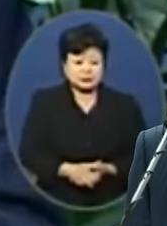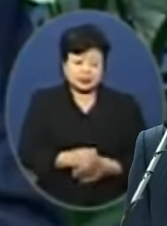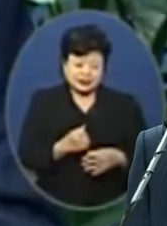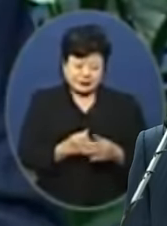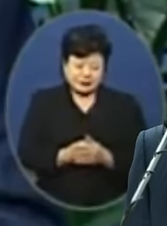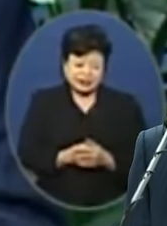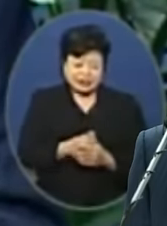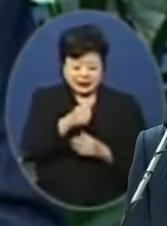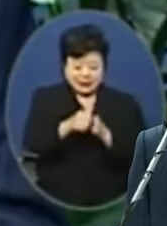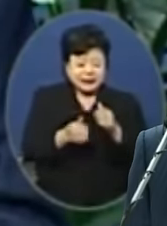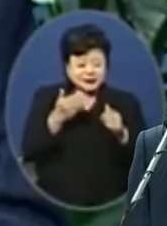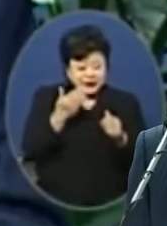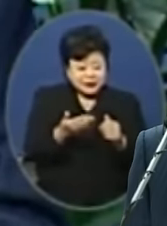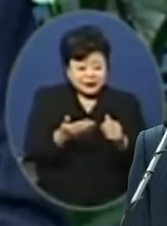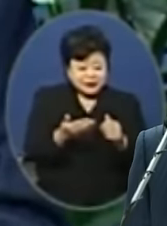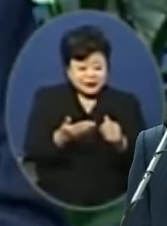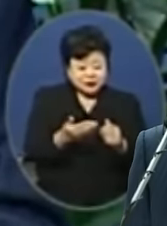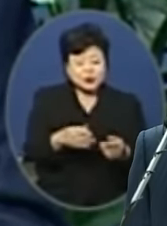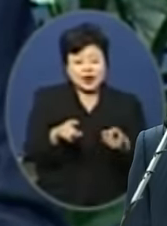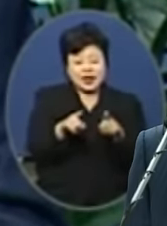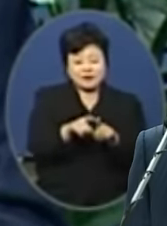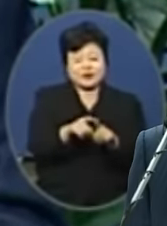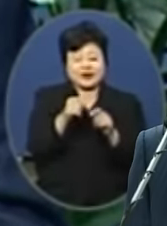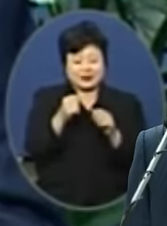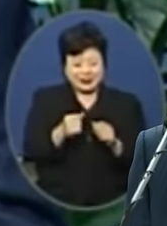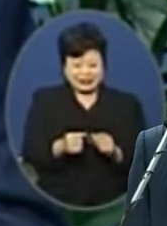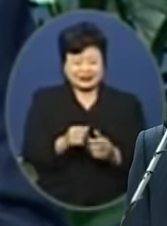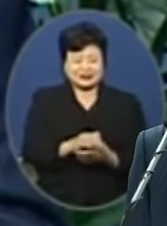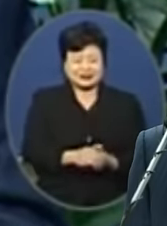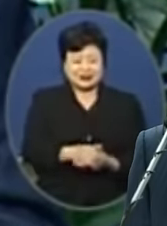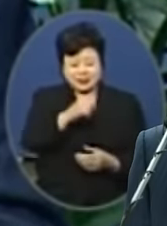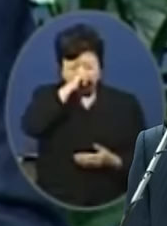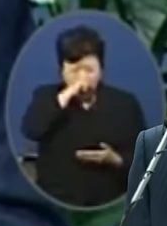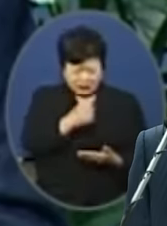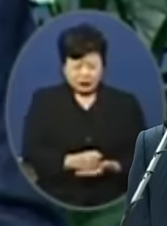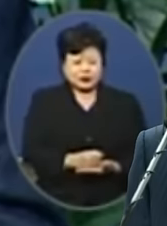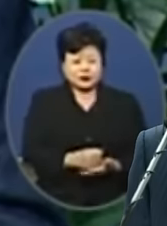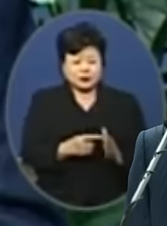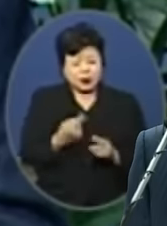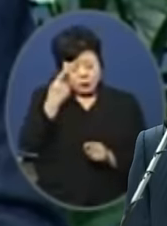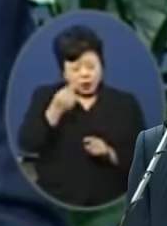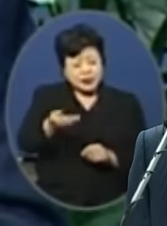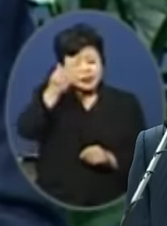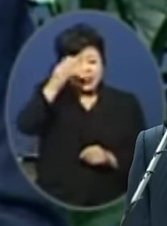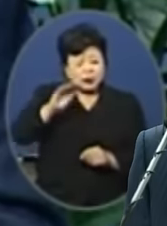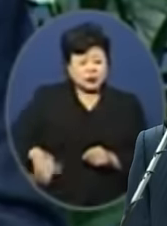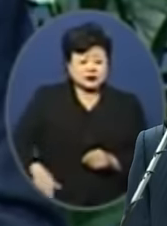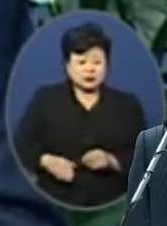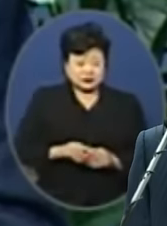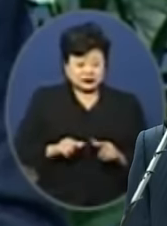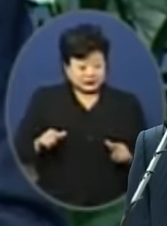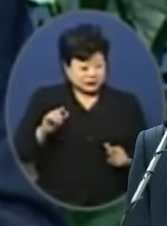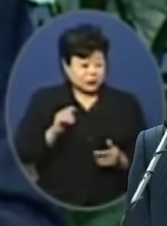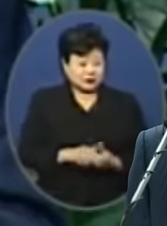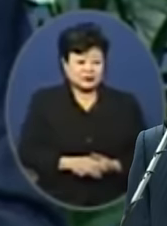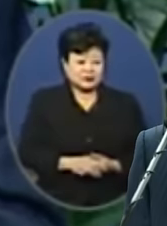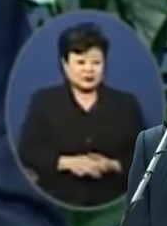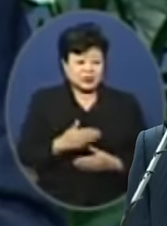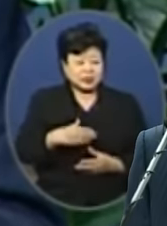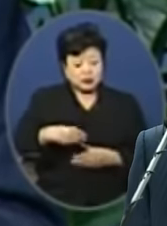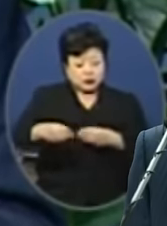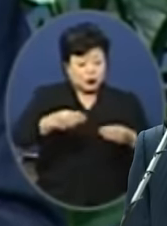그러므로 하나님께서 우리와 같이 계시다는 것이 형통으로 나타나서 머리가 되고 꼬리 되지 않고 위에 있고 아래 내려가지 않고